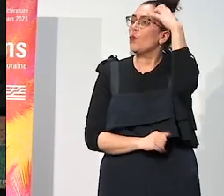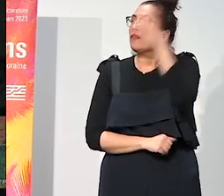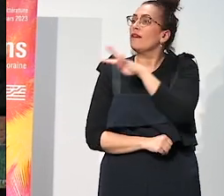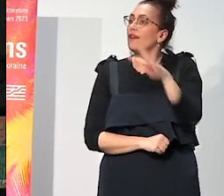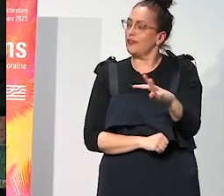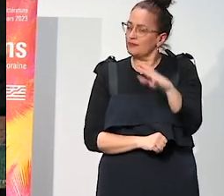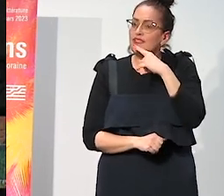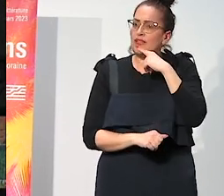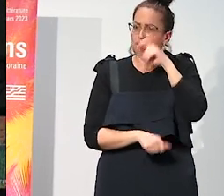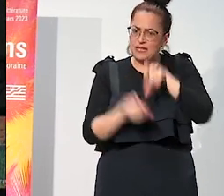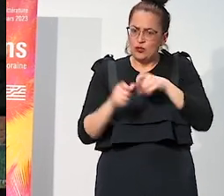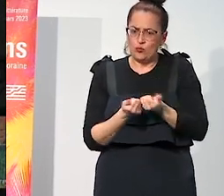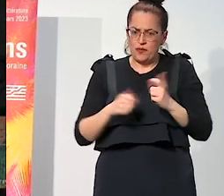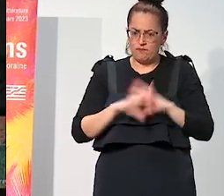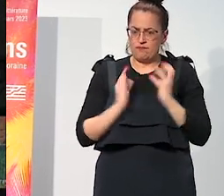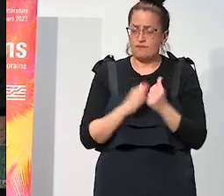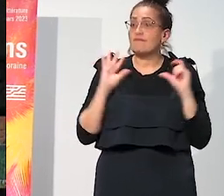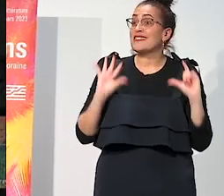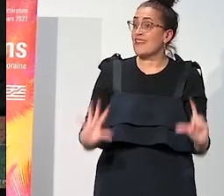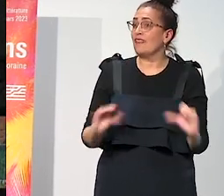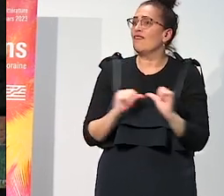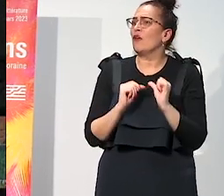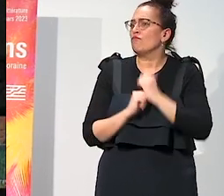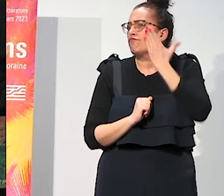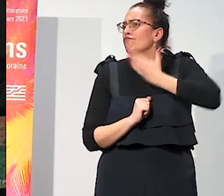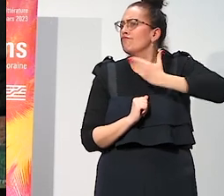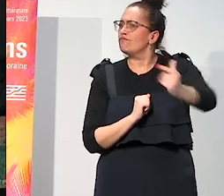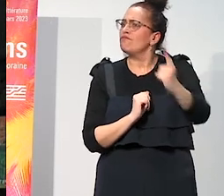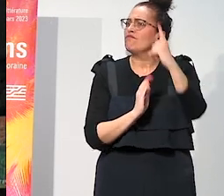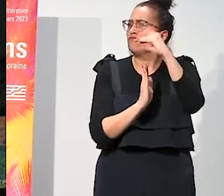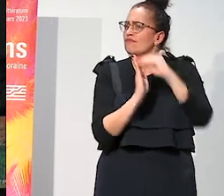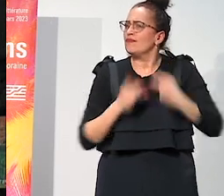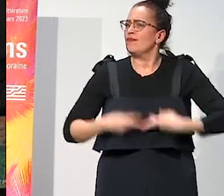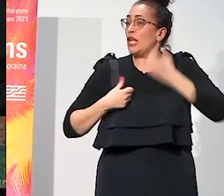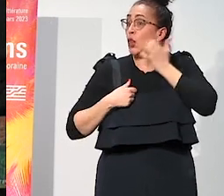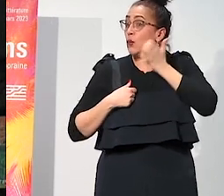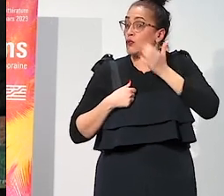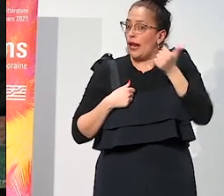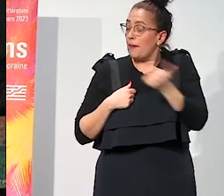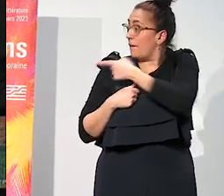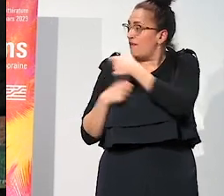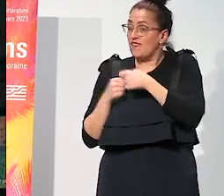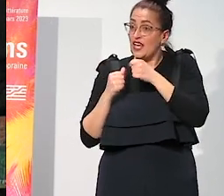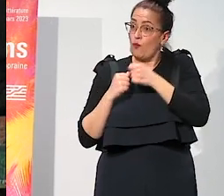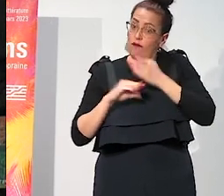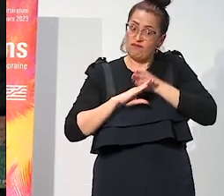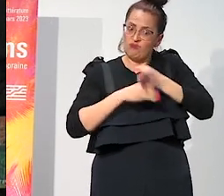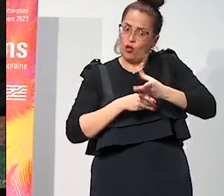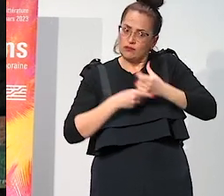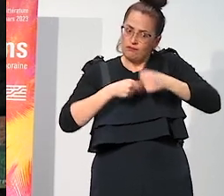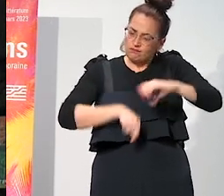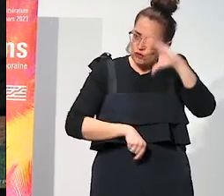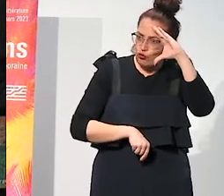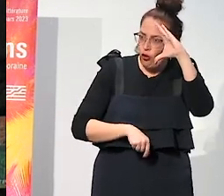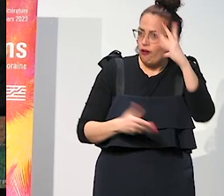où elle a écrit son journal. Alors, je voulais savoir qu'est-ce qui, au départ, motive ce désir de... Parce que c'est vrai que dans